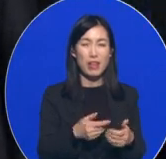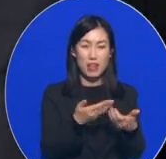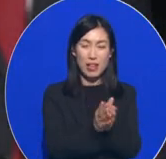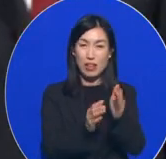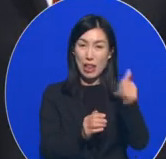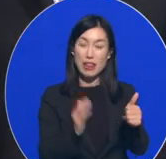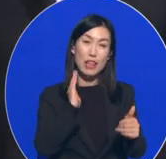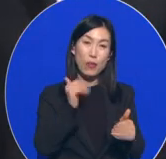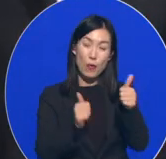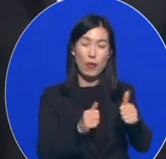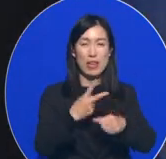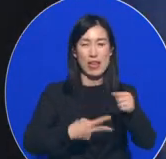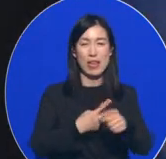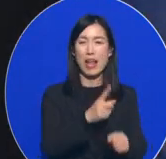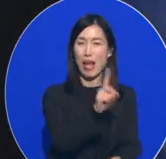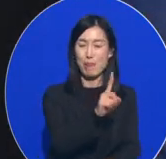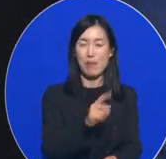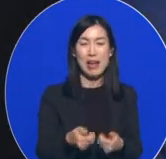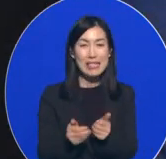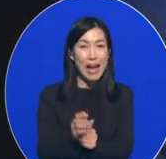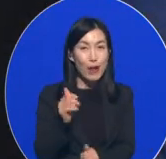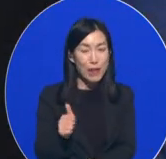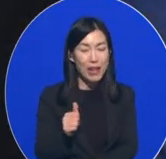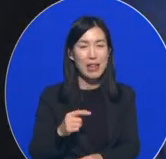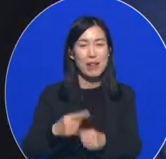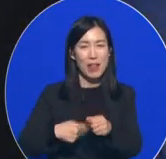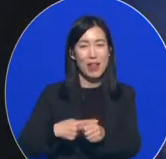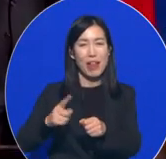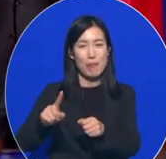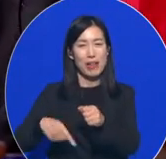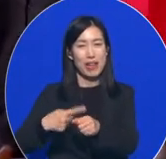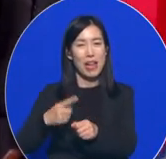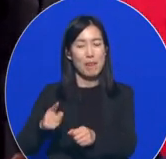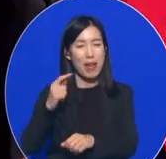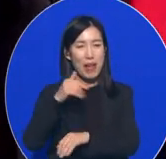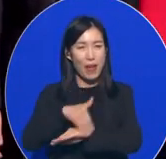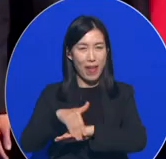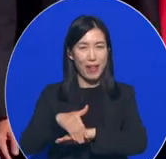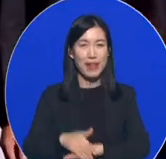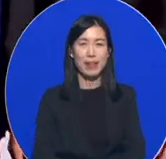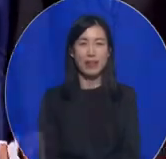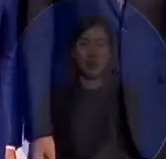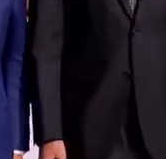회의는 매년 개최하기로 했습니다 KTV 최다